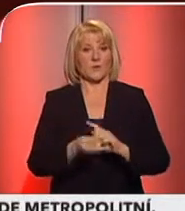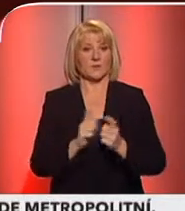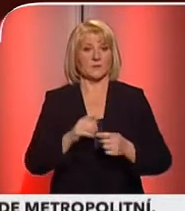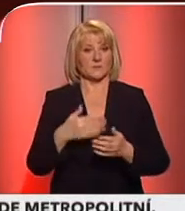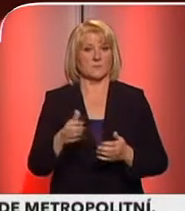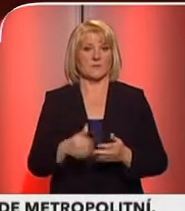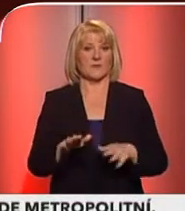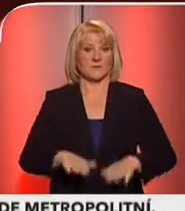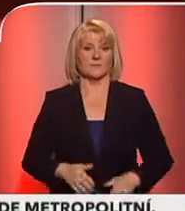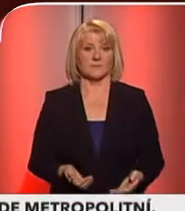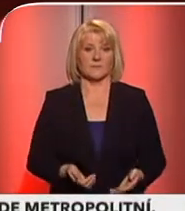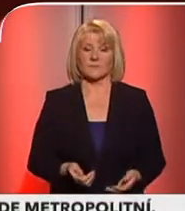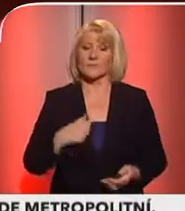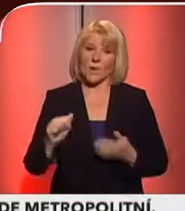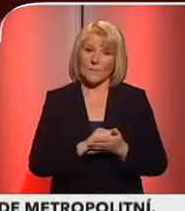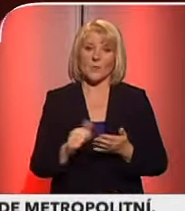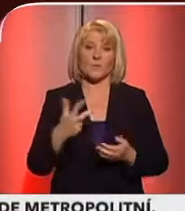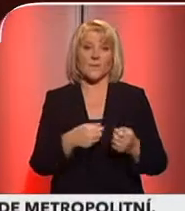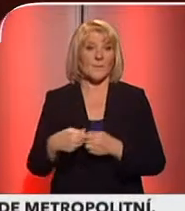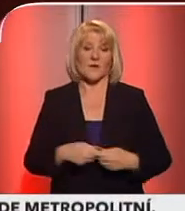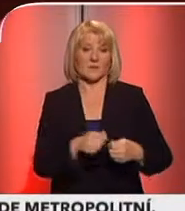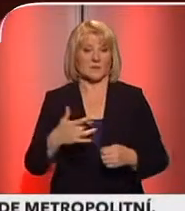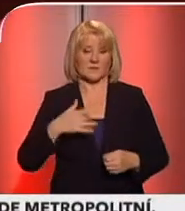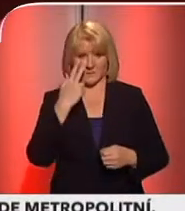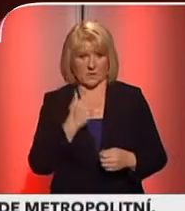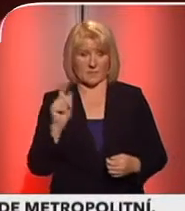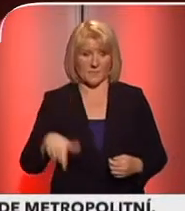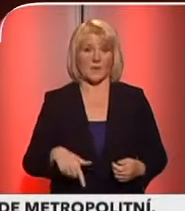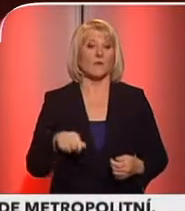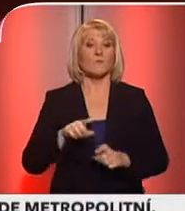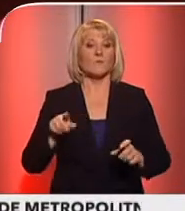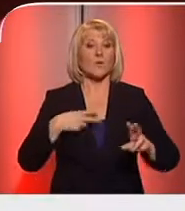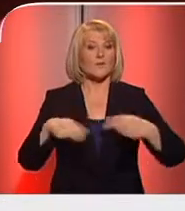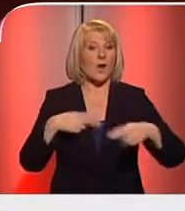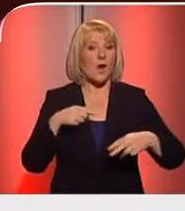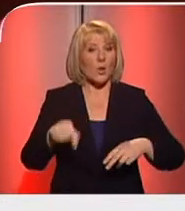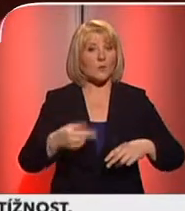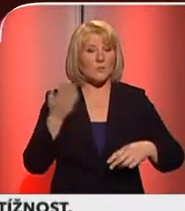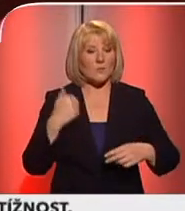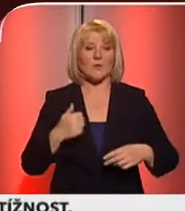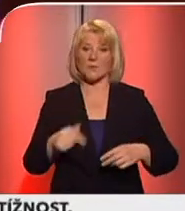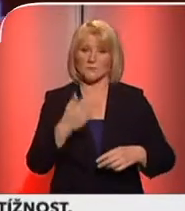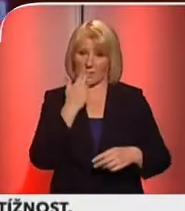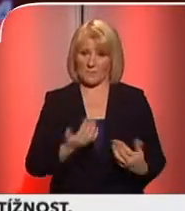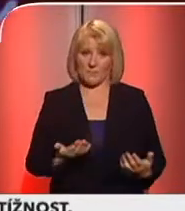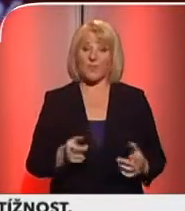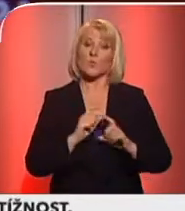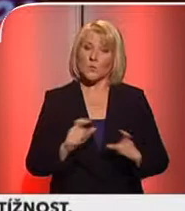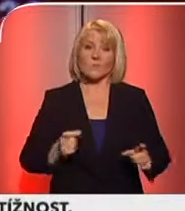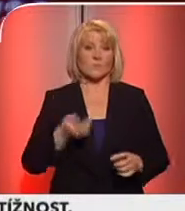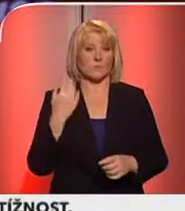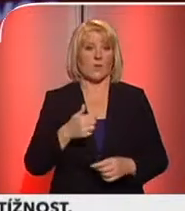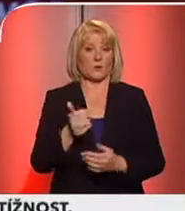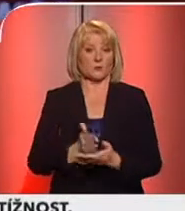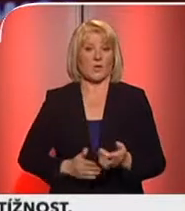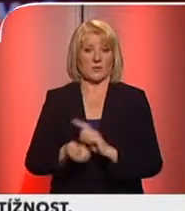Já vám znovu opakuji, že tripartita zklamala prostě. Že ten dialog, který se vedl na tripartitě, zklamal, protože jsme jednali s jednou